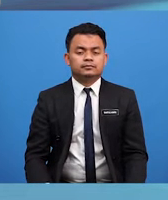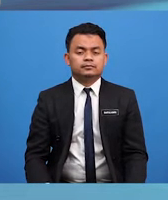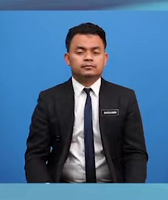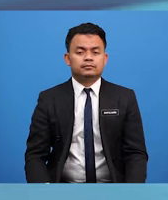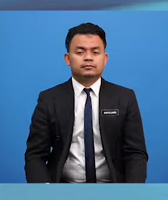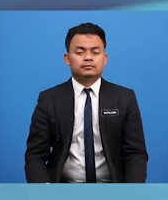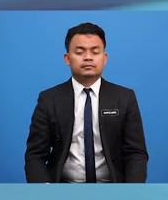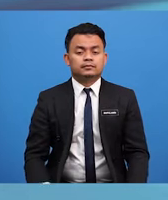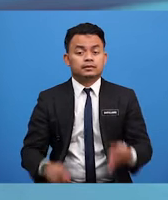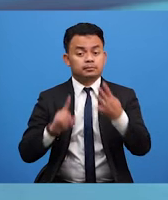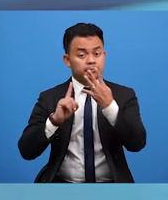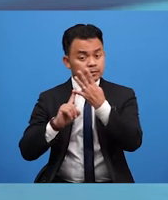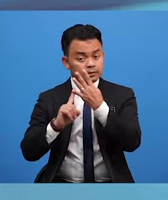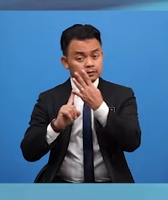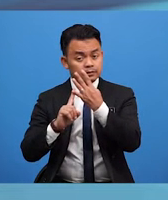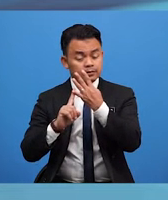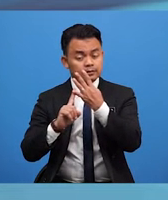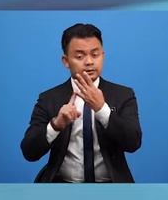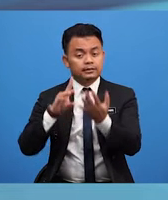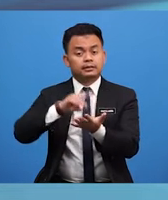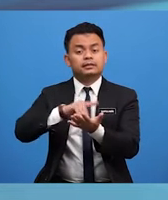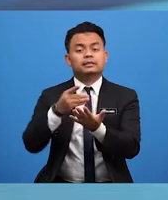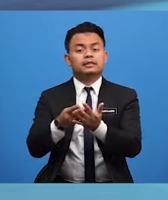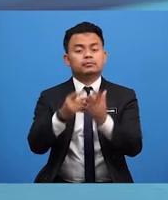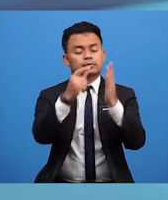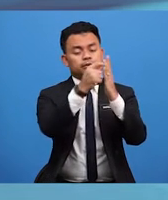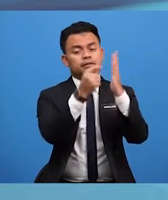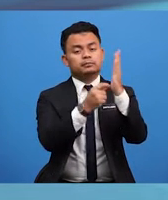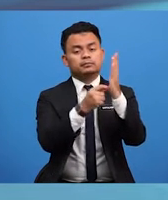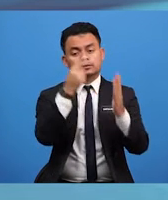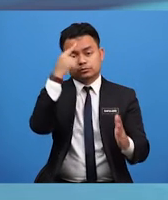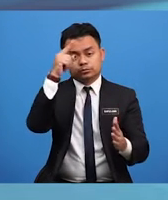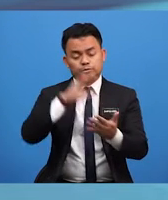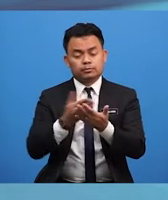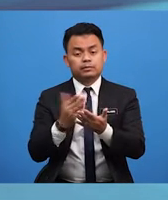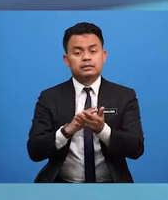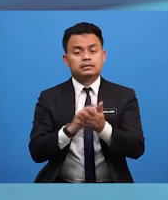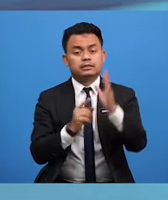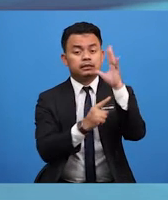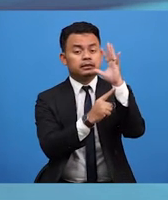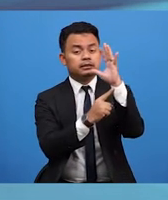Keempat, dapur terap untuk memasak lilin sehingga cair.